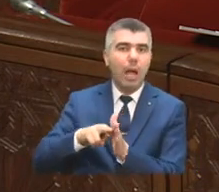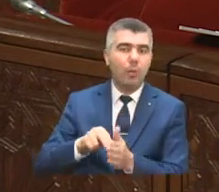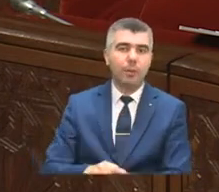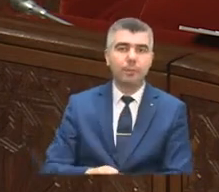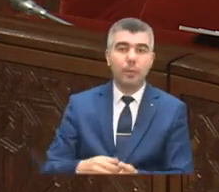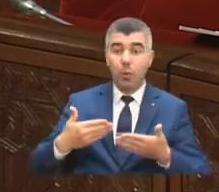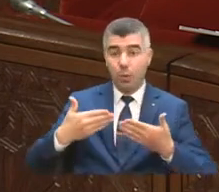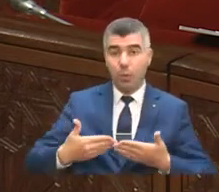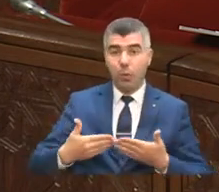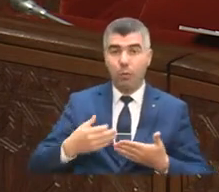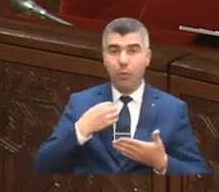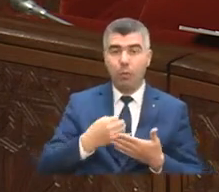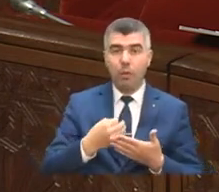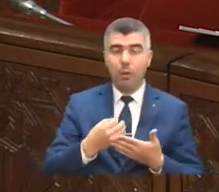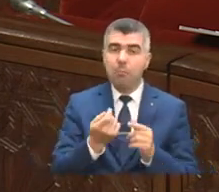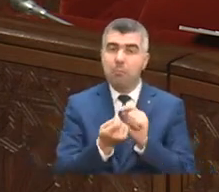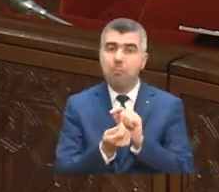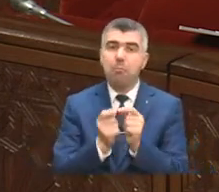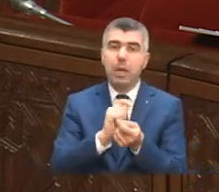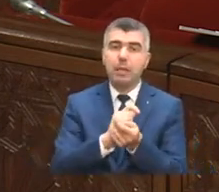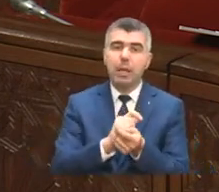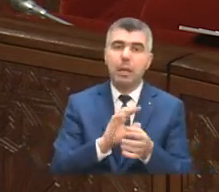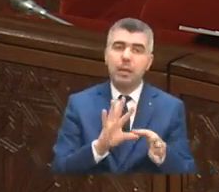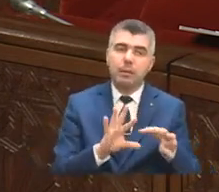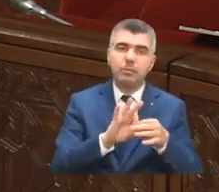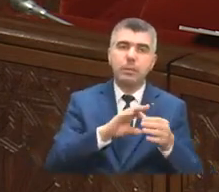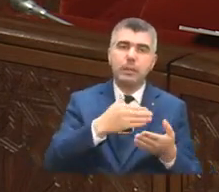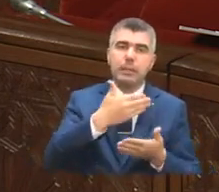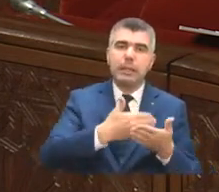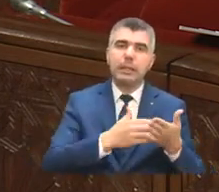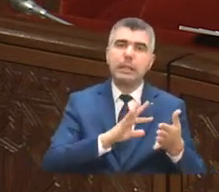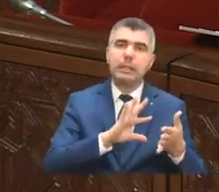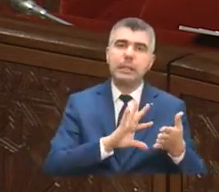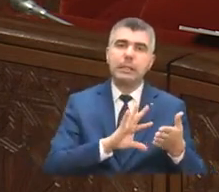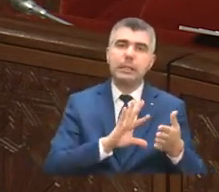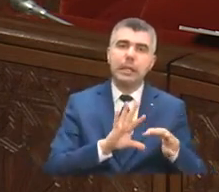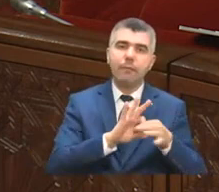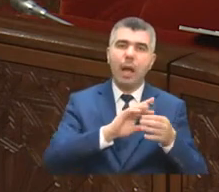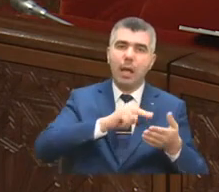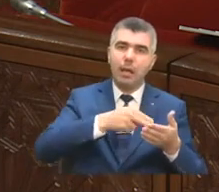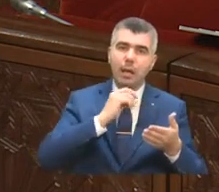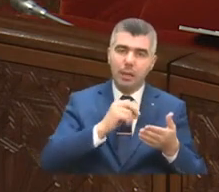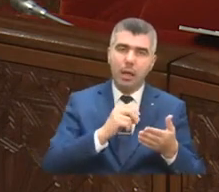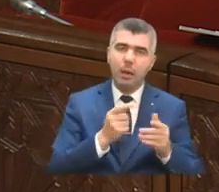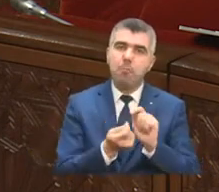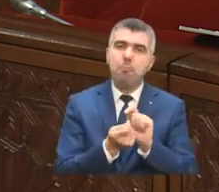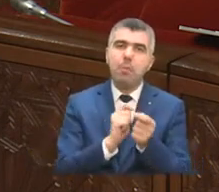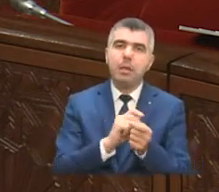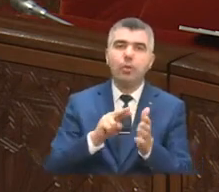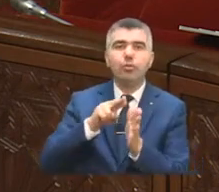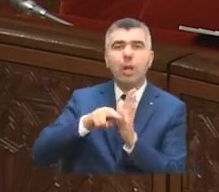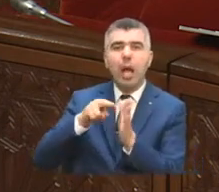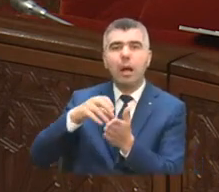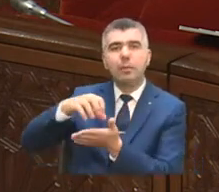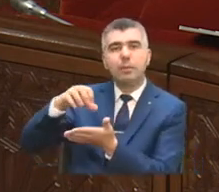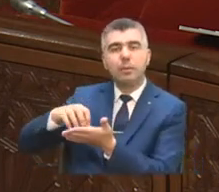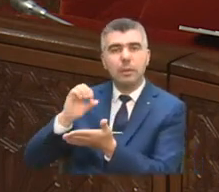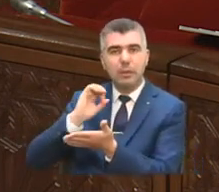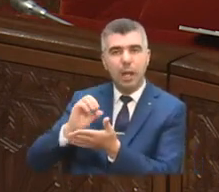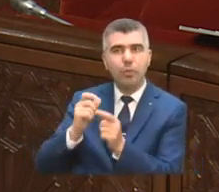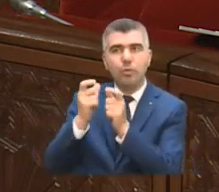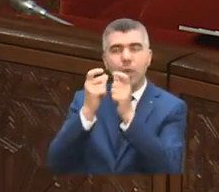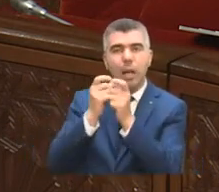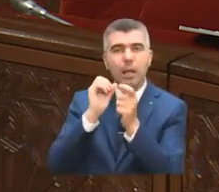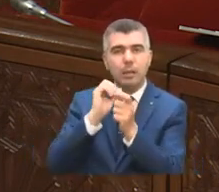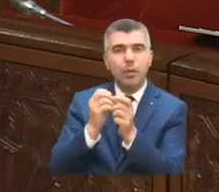اليوم إعادة النظر في نماذج الاتفاقيات مع الجهات من أجل تعزيز منظومات النقل الجوي الداخلي وتوفير شبكة ملائمة